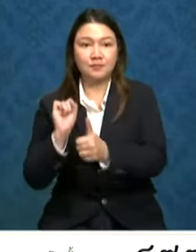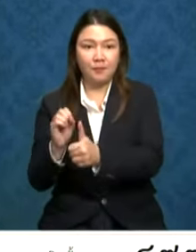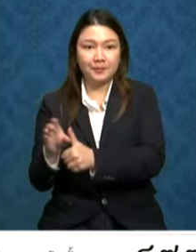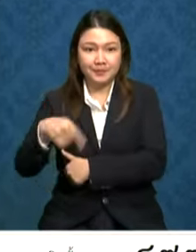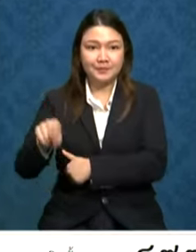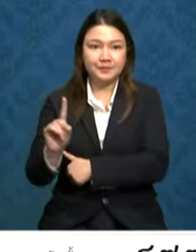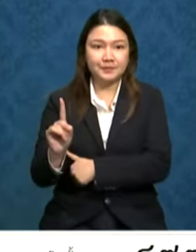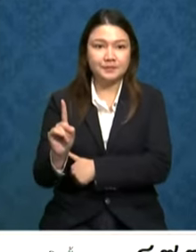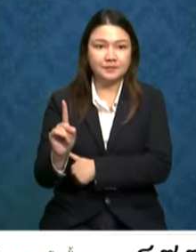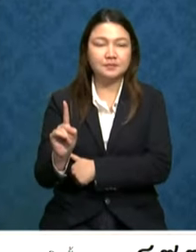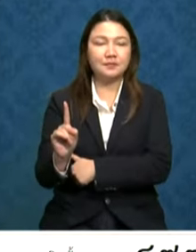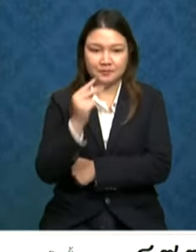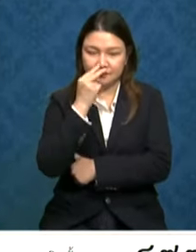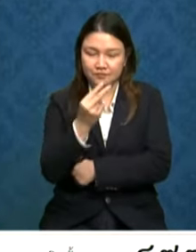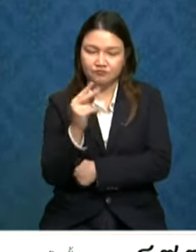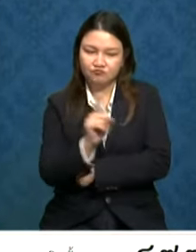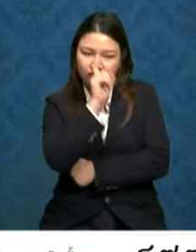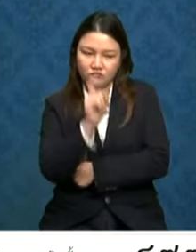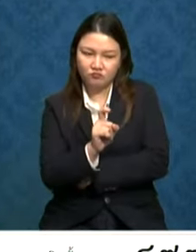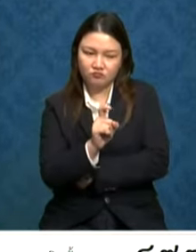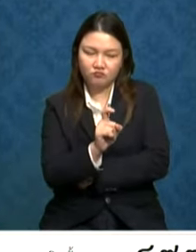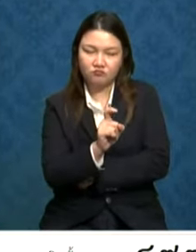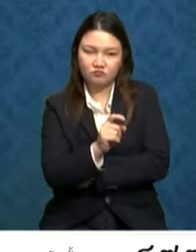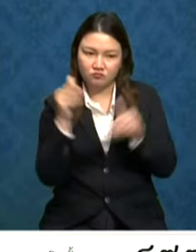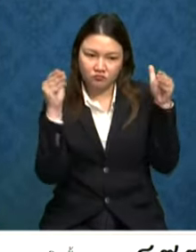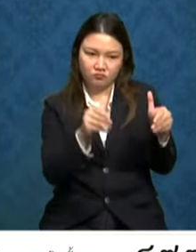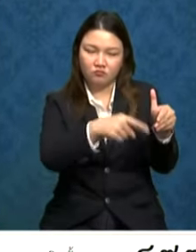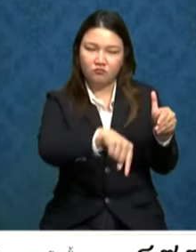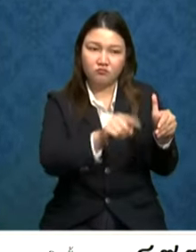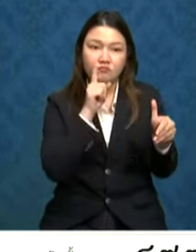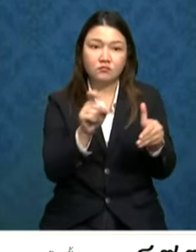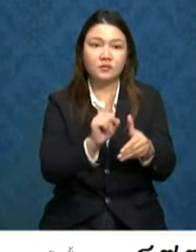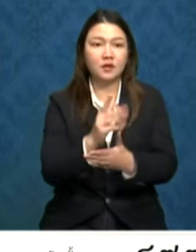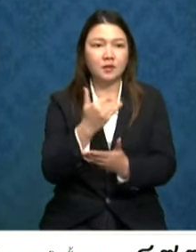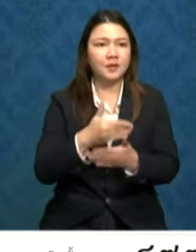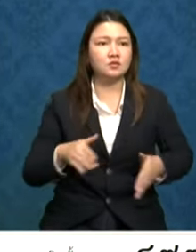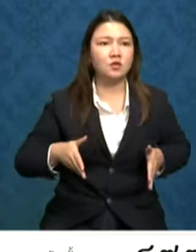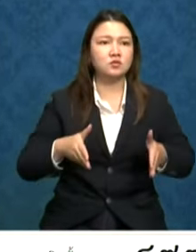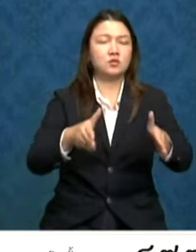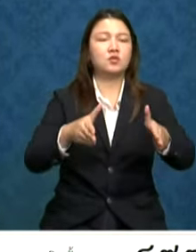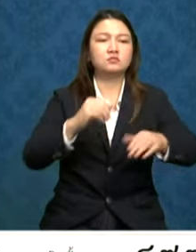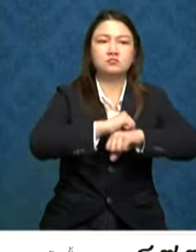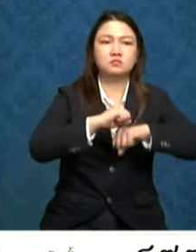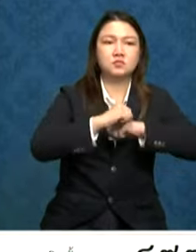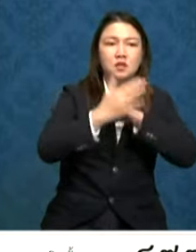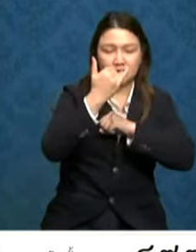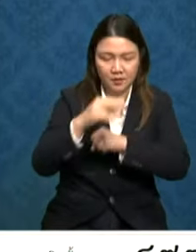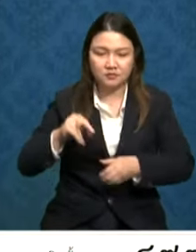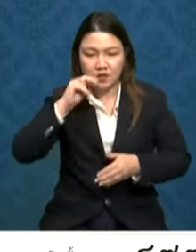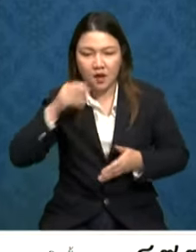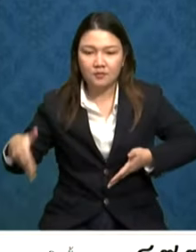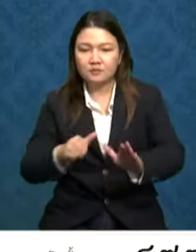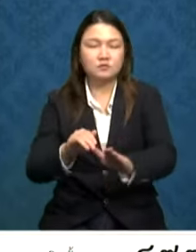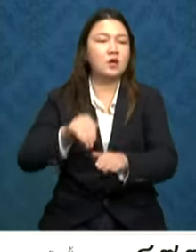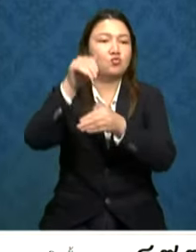ยติเนี่ยให้ความสนใจนะครับเ่อไม่ว่าจะเป็นคำถามที่บอกว่าทำไมต้องสร้างถนนทำไมต้องขูดครองทำไมต้องทำประสุ